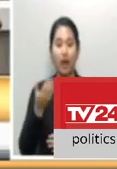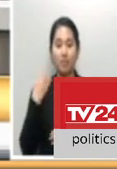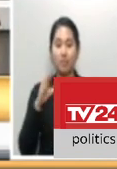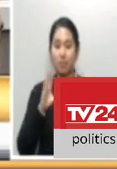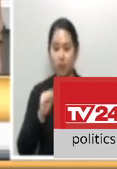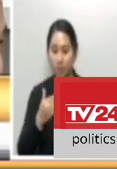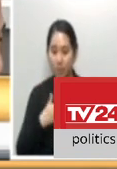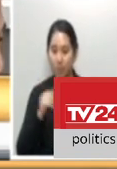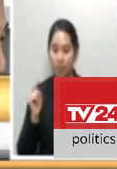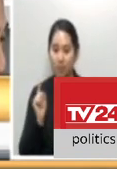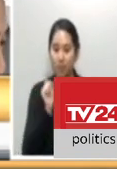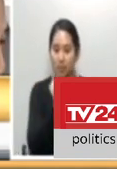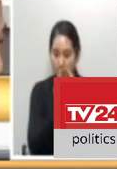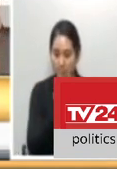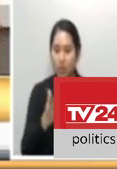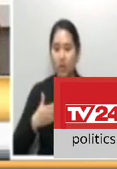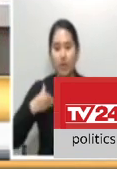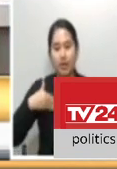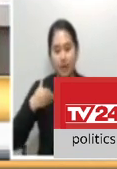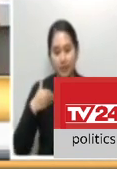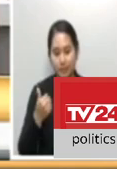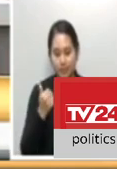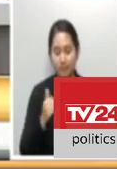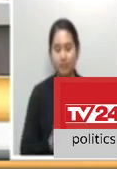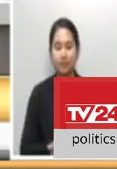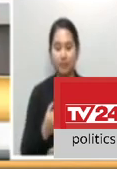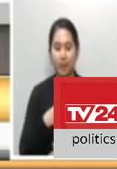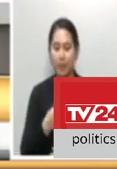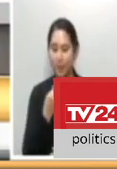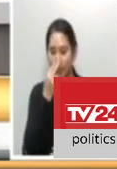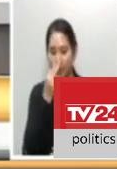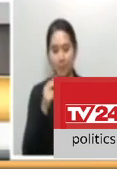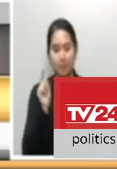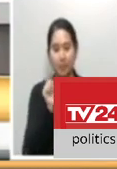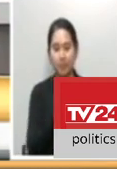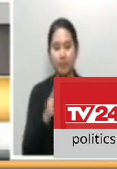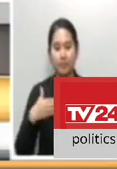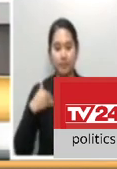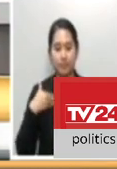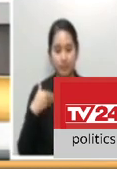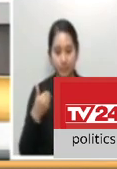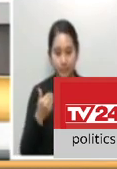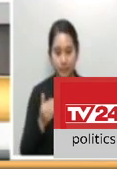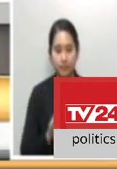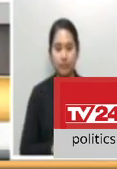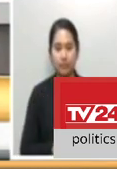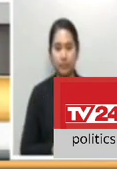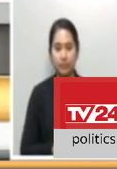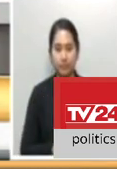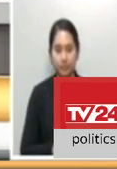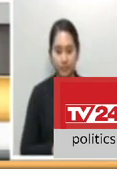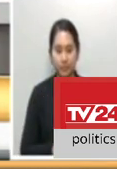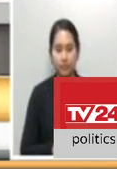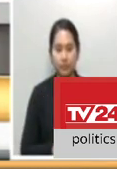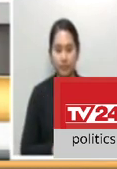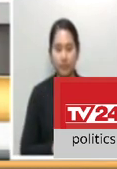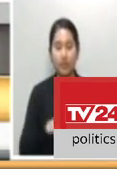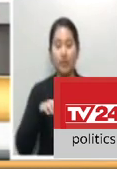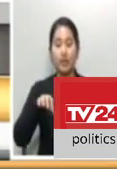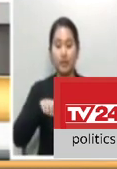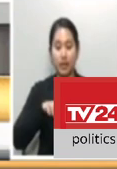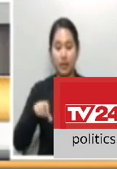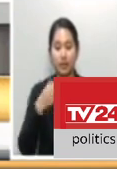ะได้เห็นท่านโอ้ผมดีใจท่านมากดีใจที่ได้เห็นจริงนะครับท่านครับท่านประธานครับในการจัดงบประม